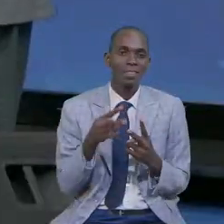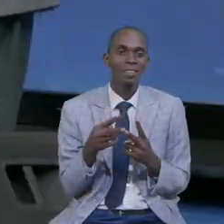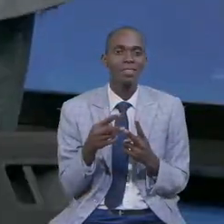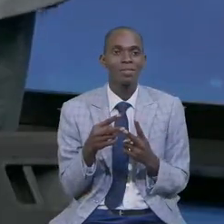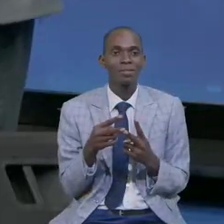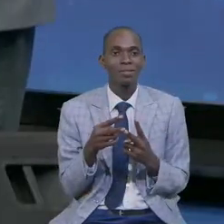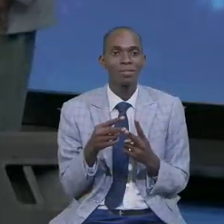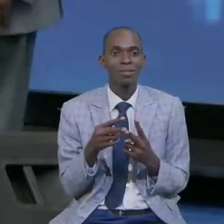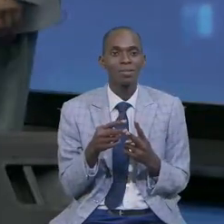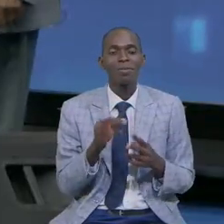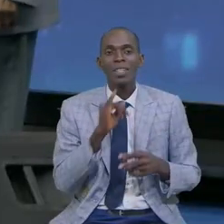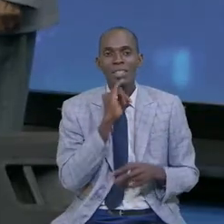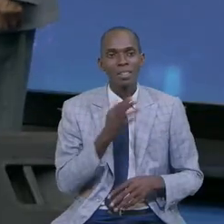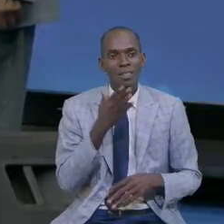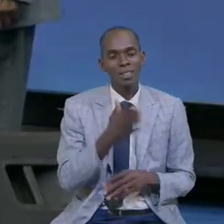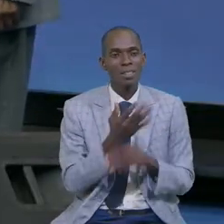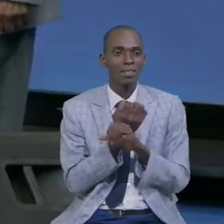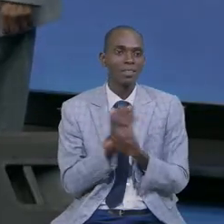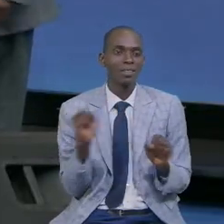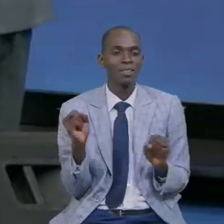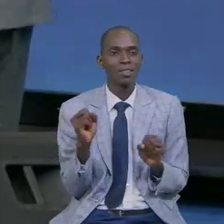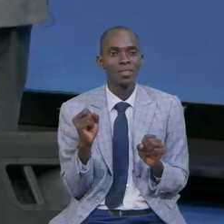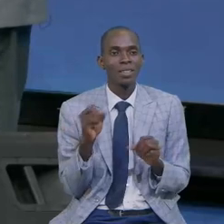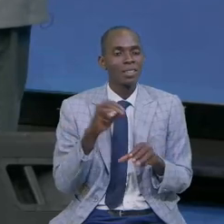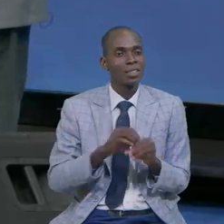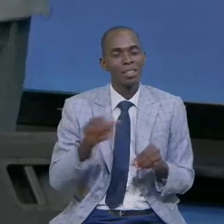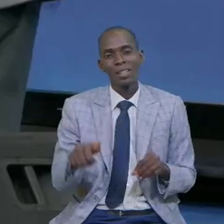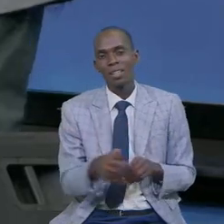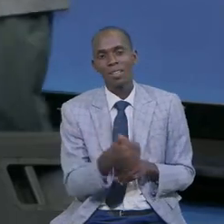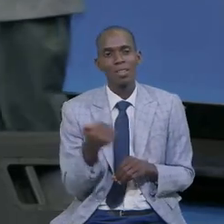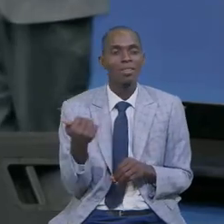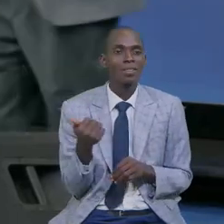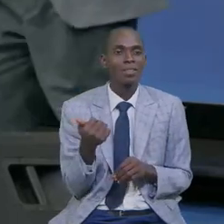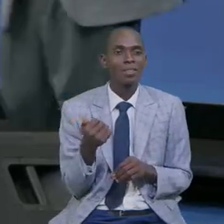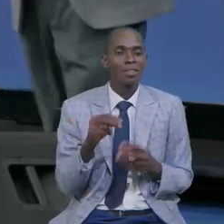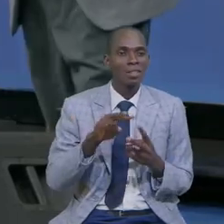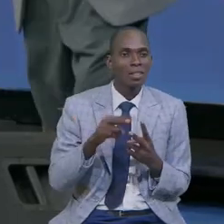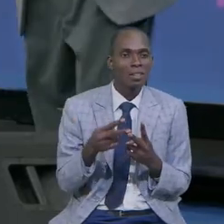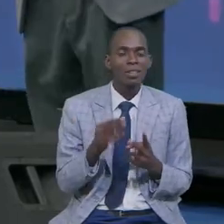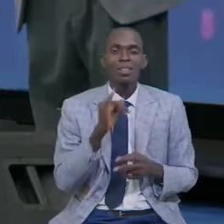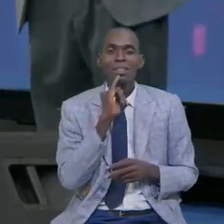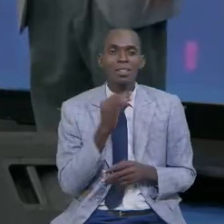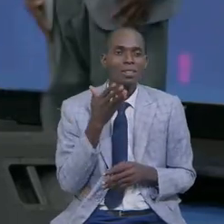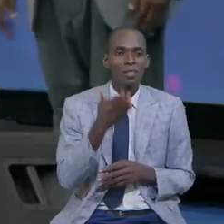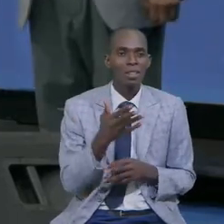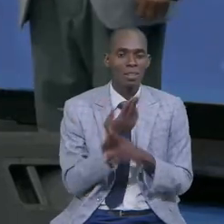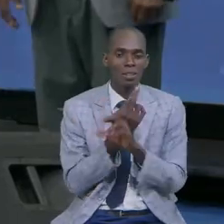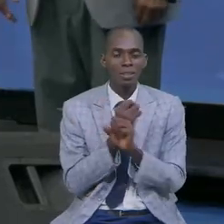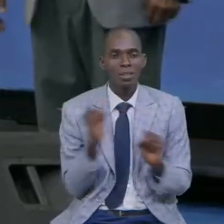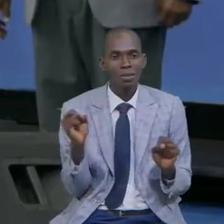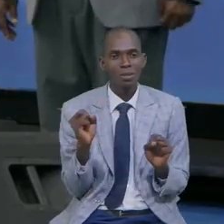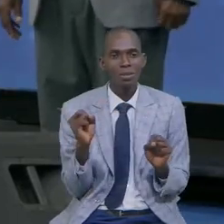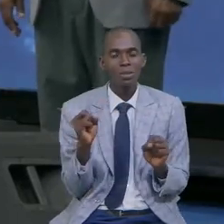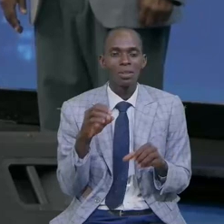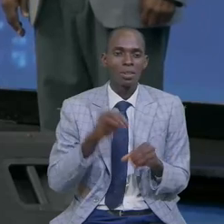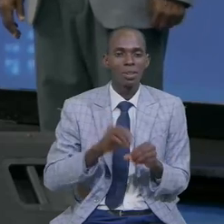Il n'y a de salut en aucun autre. Il n'y a de salut, il n'y a de rédemption